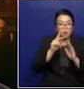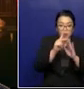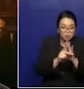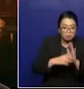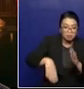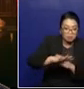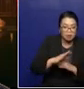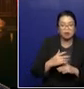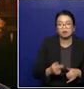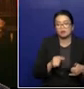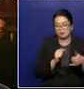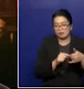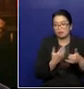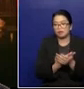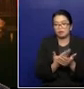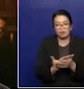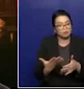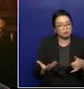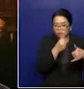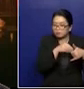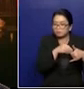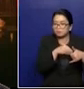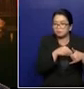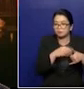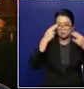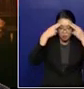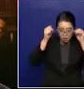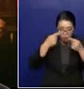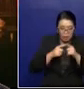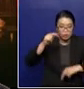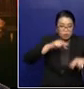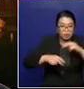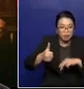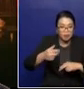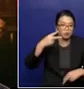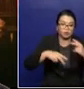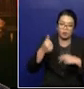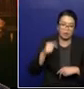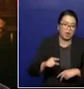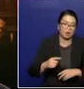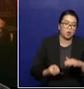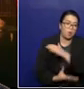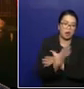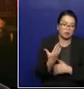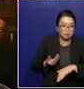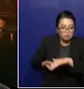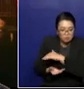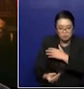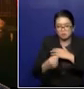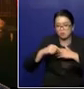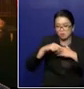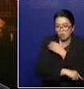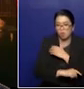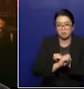ศมันอยู่ในกำมือของนายกคนเดียวฮะแต่มันยากต่อการตรวจสอบแล้วมีโอกาสคอร์รัปชันสูงฮะนี่คื